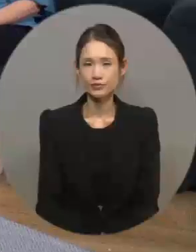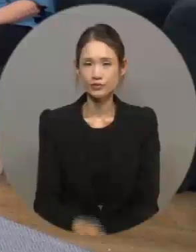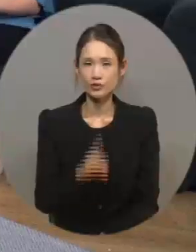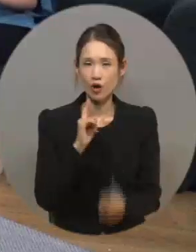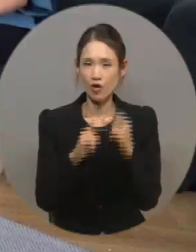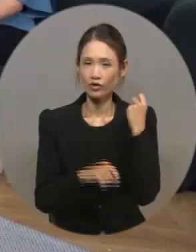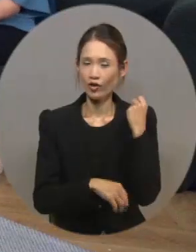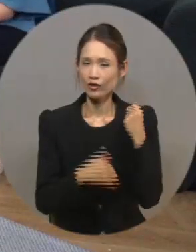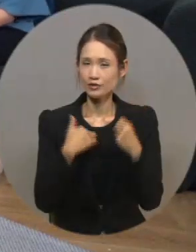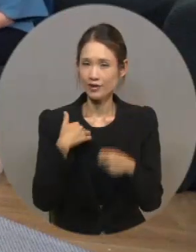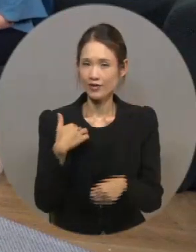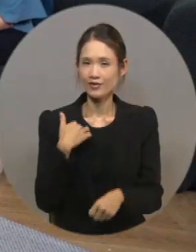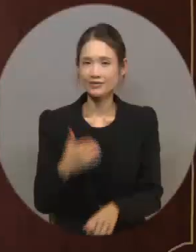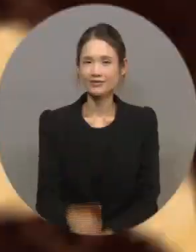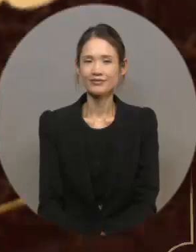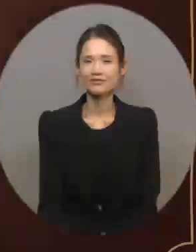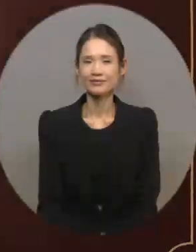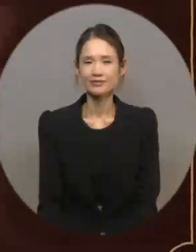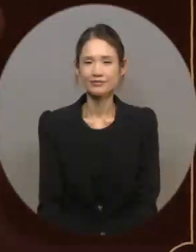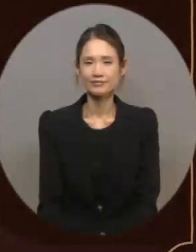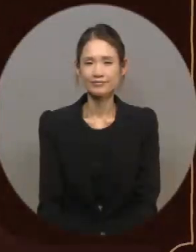좋은데.